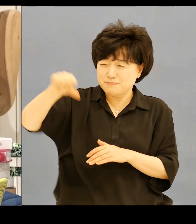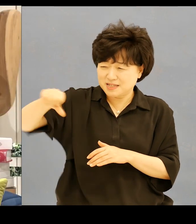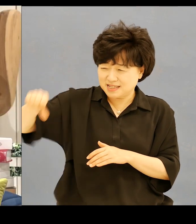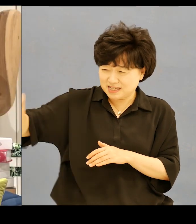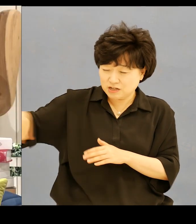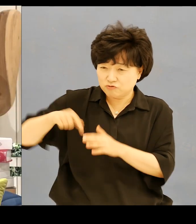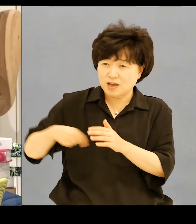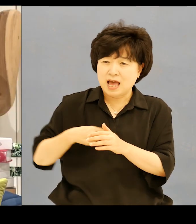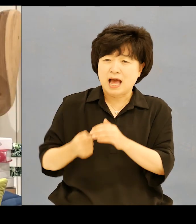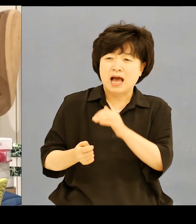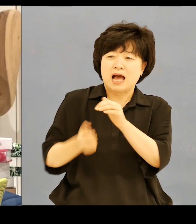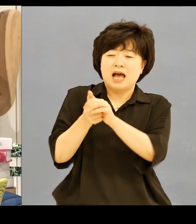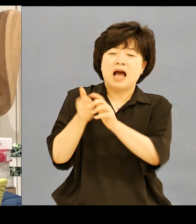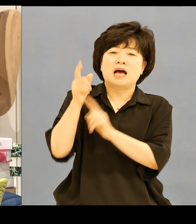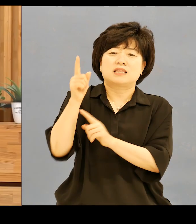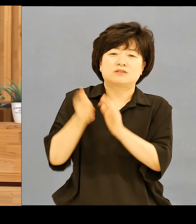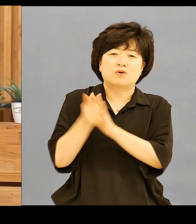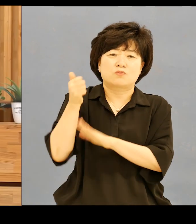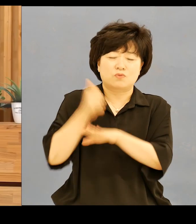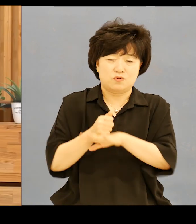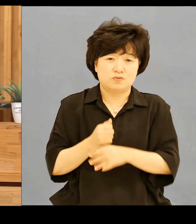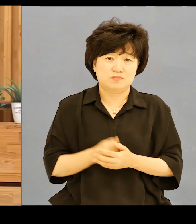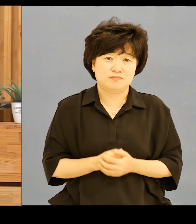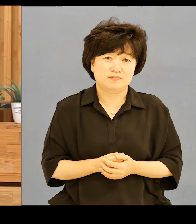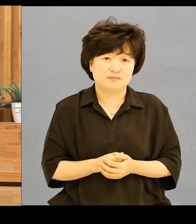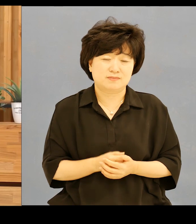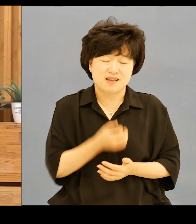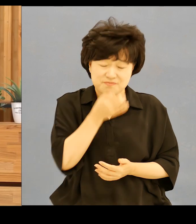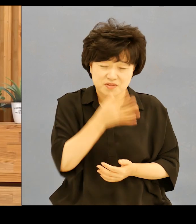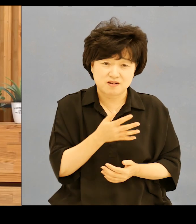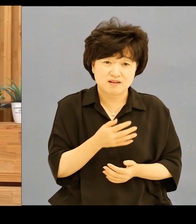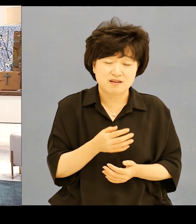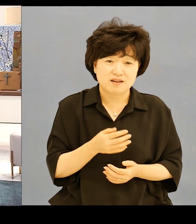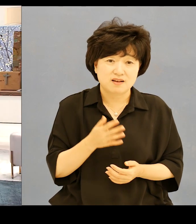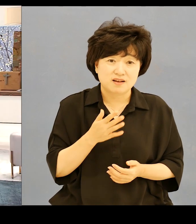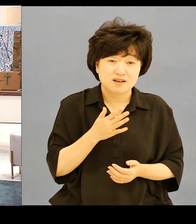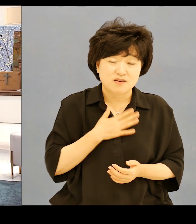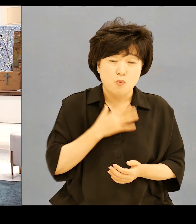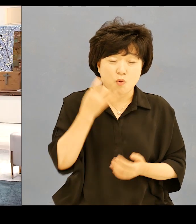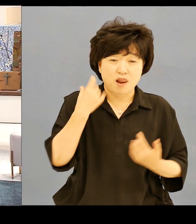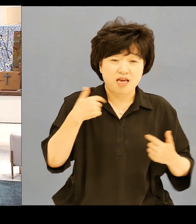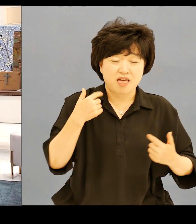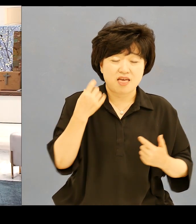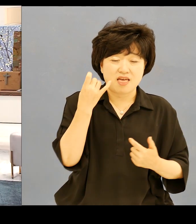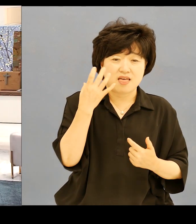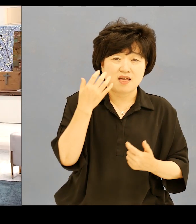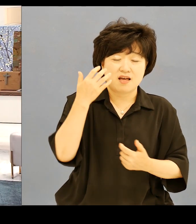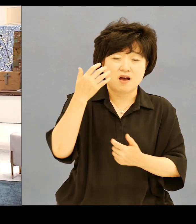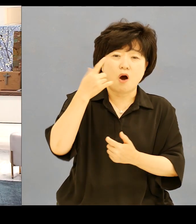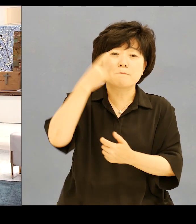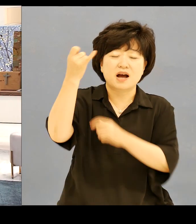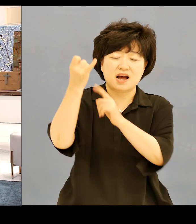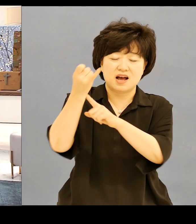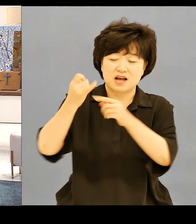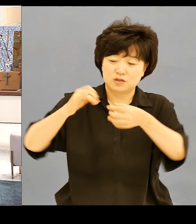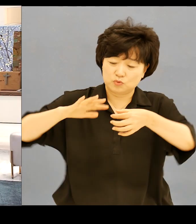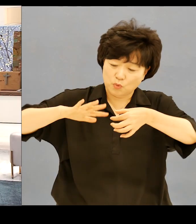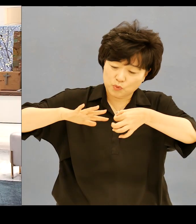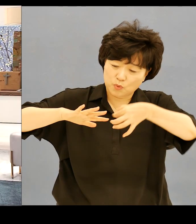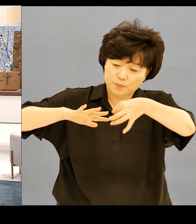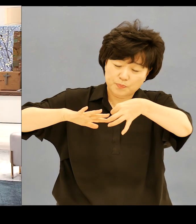네. 원래는 엄마가 깎아주셨었어요. 언제나? 네, 엄마. 왜냐면 제가 왼손에 쓸 수가 없으니까. 네.